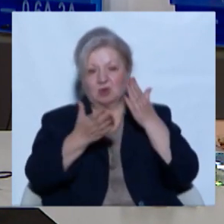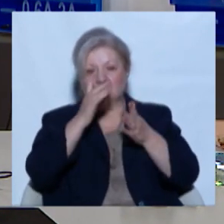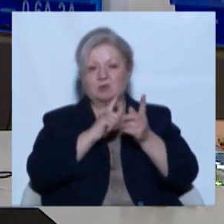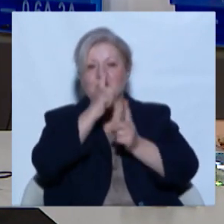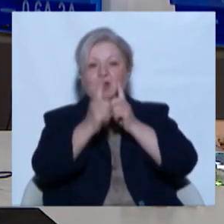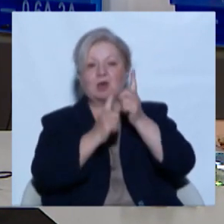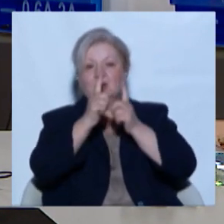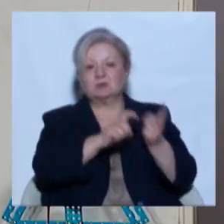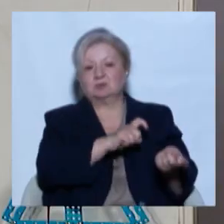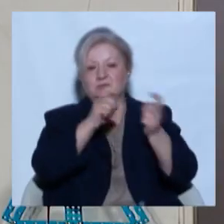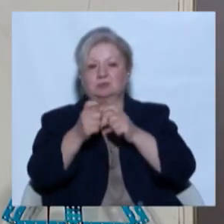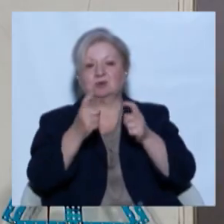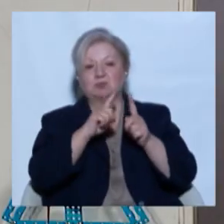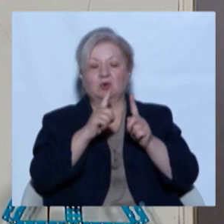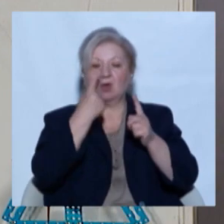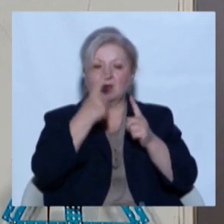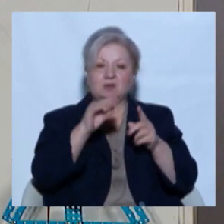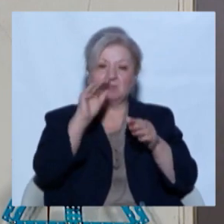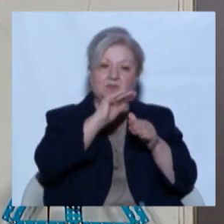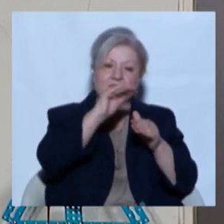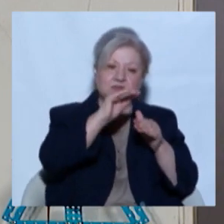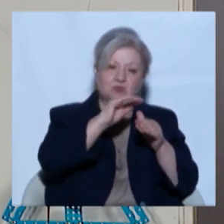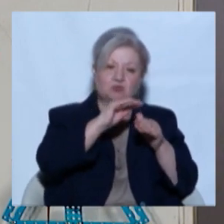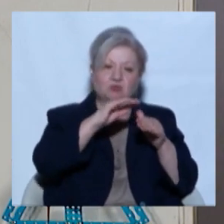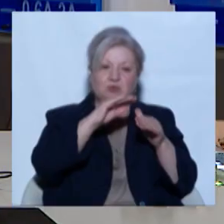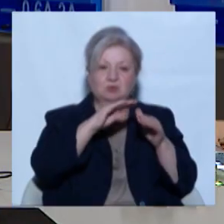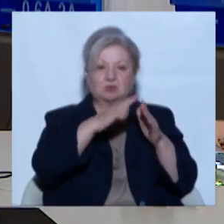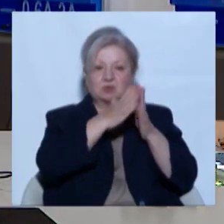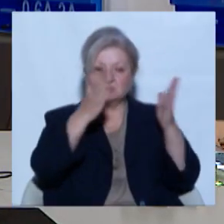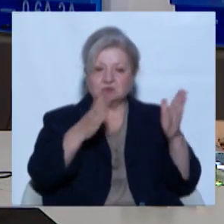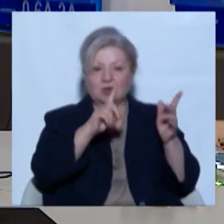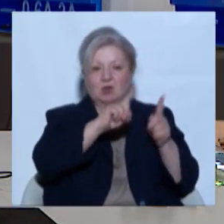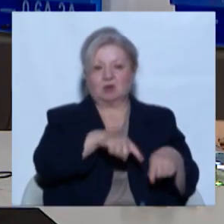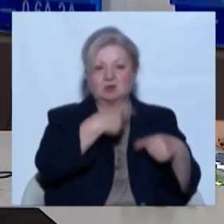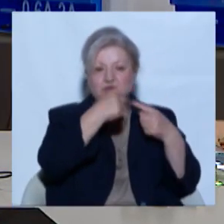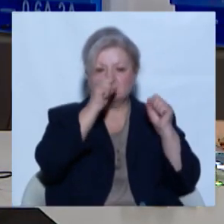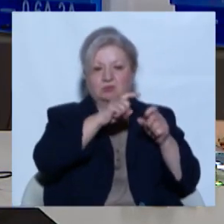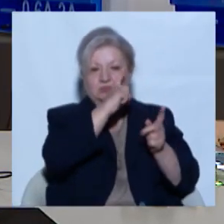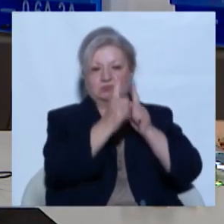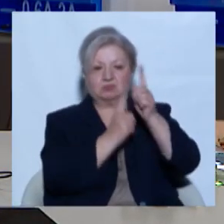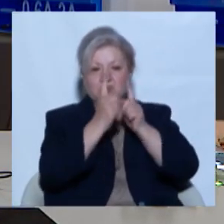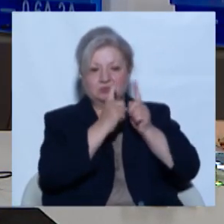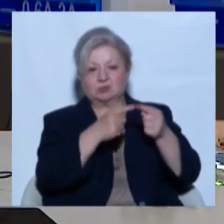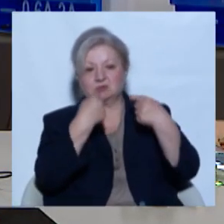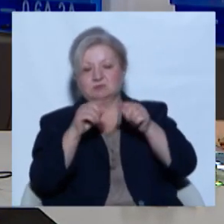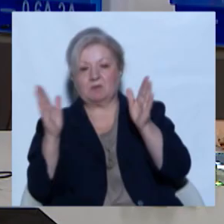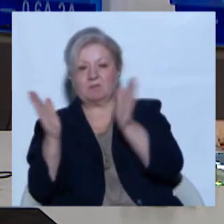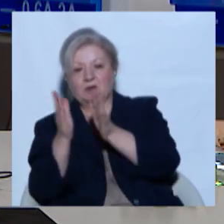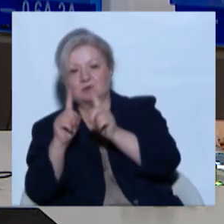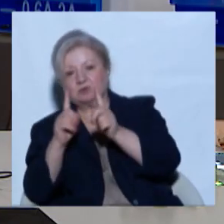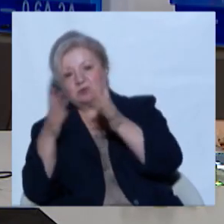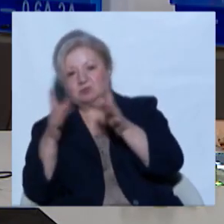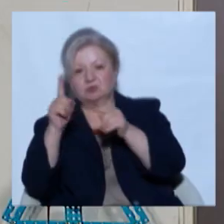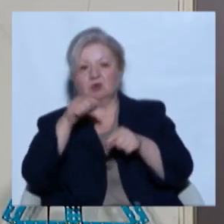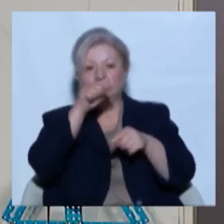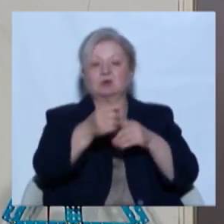ჯობია გარდამქმნელი, იმიტომ რომ ერთ ფიზიკურ სიდიდეს ის მეორედ გარდაქმნისა. ამ რობოტს კიდე სხვა ფუნქციები ქონდა, არა მარტო სინკრივის